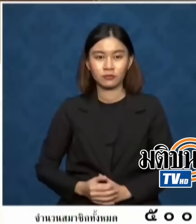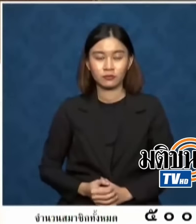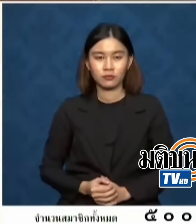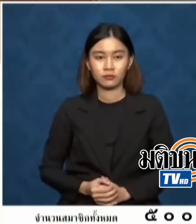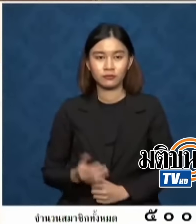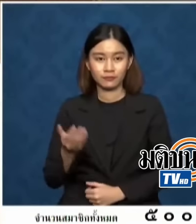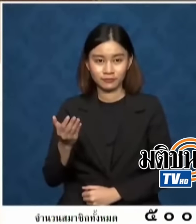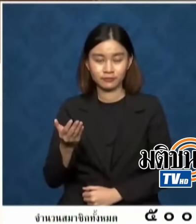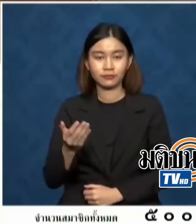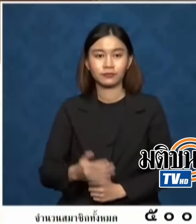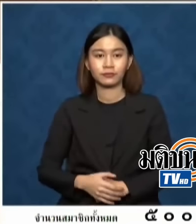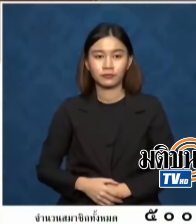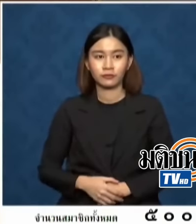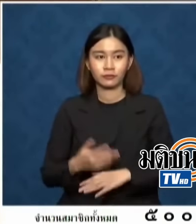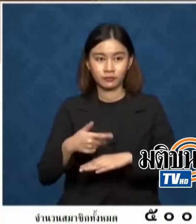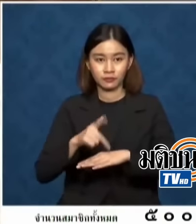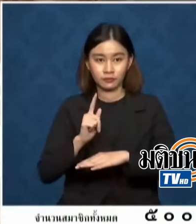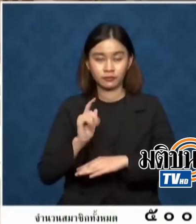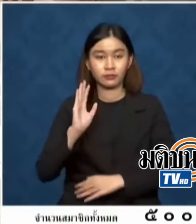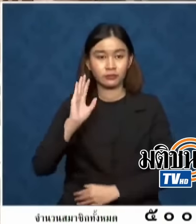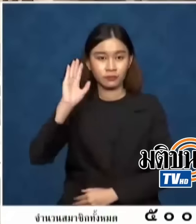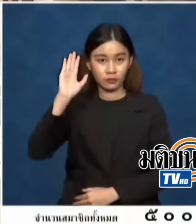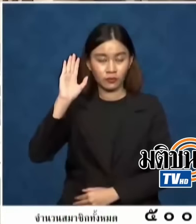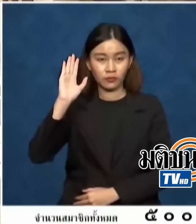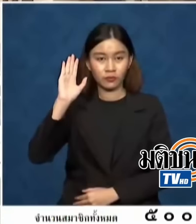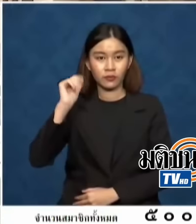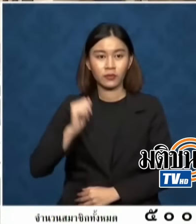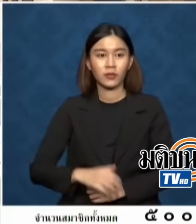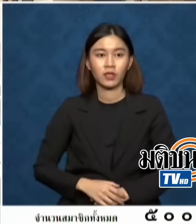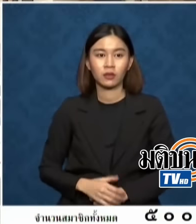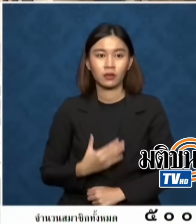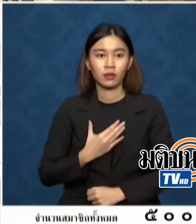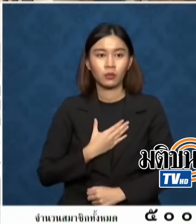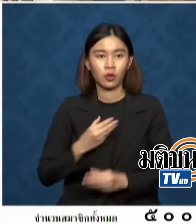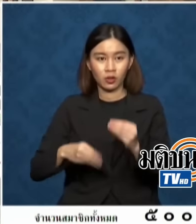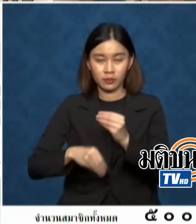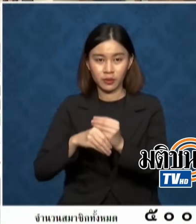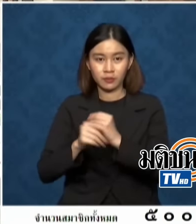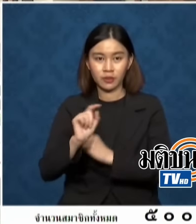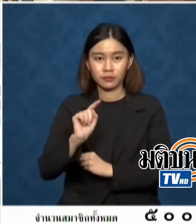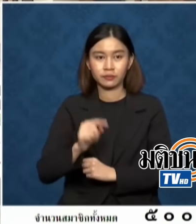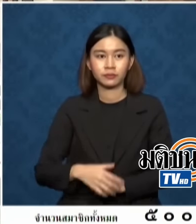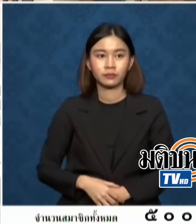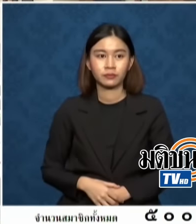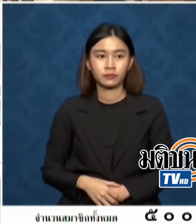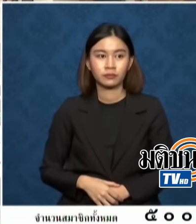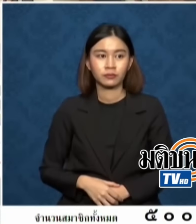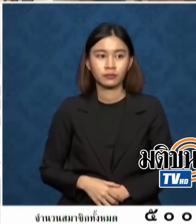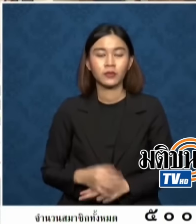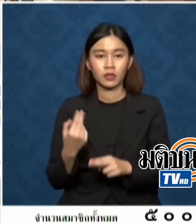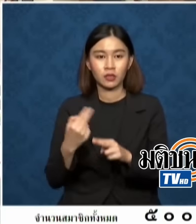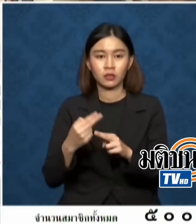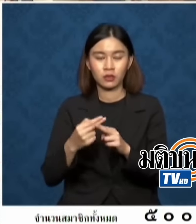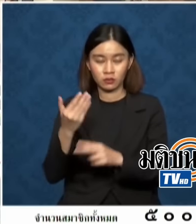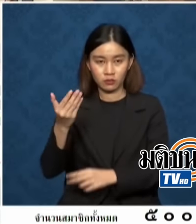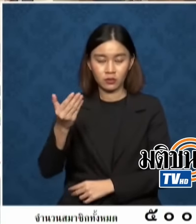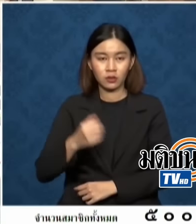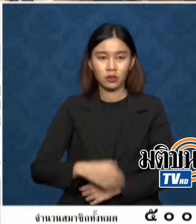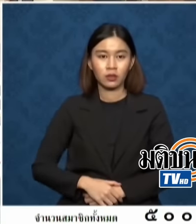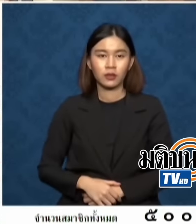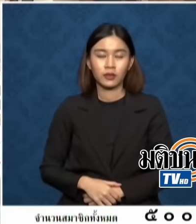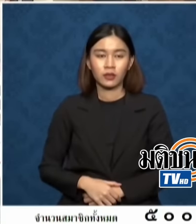เชิญครับ ท่านประธานผมขออนุญาตเรียนเพิ่มเติมนะครับ ท่านประธานครับชื่อด้วยท่านบอก ครับผ